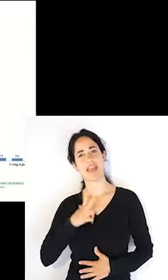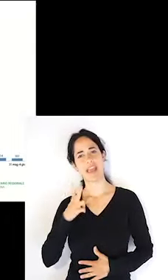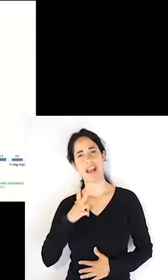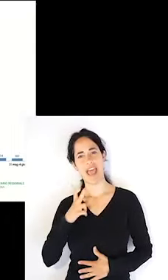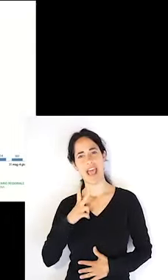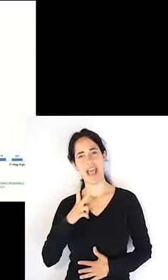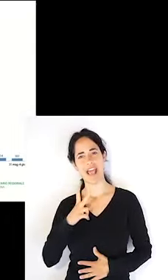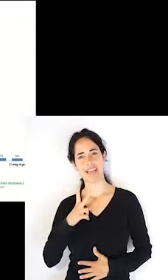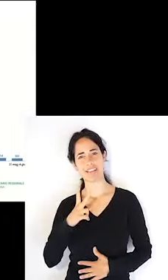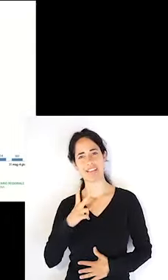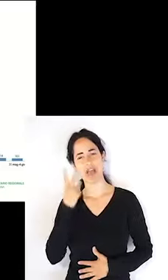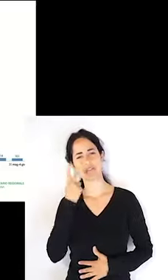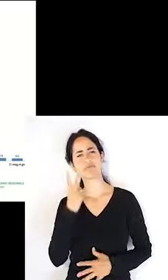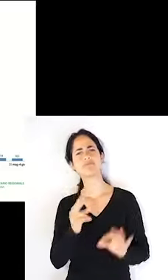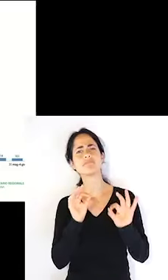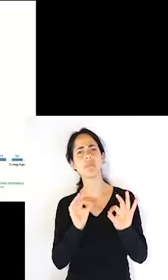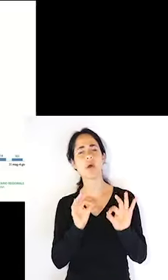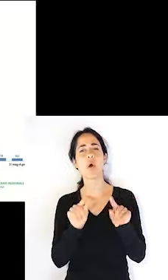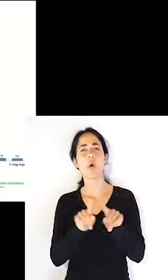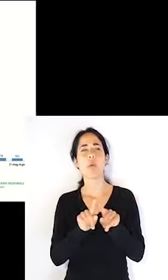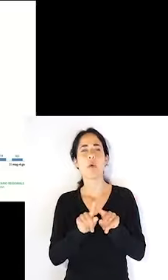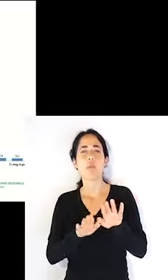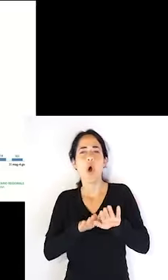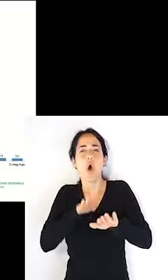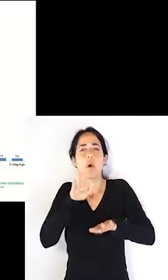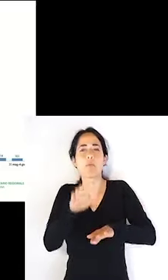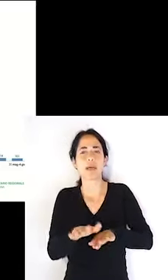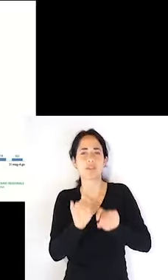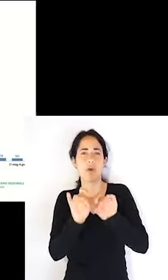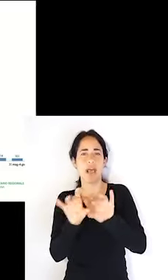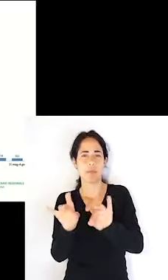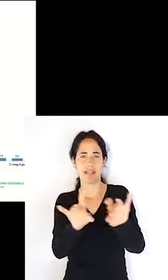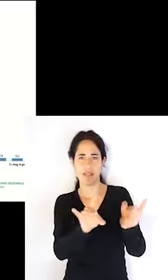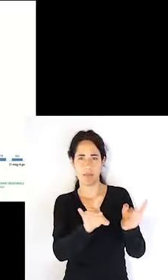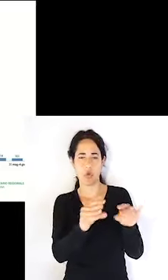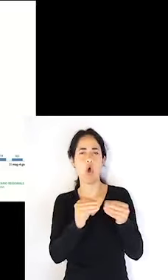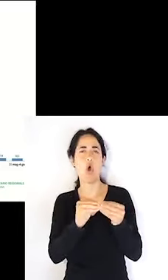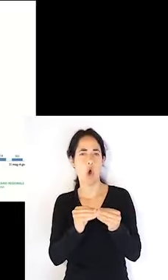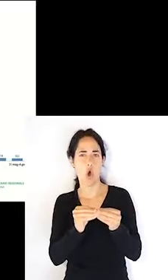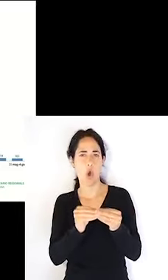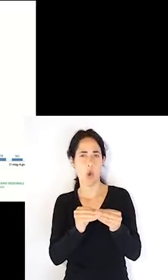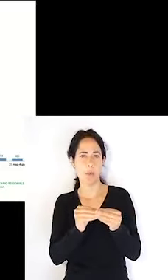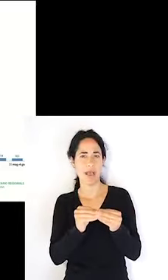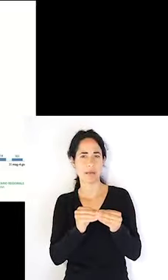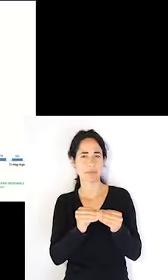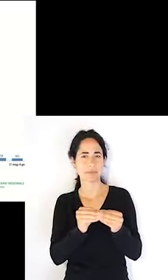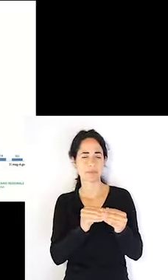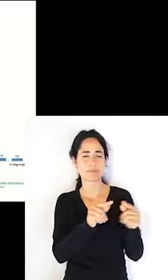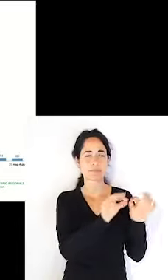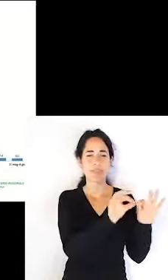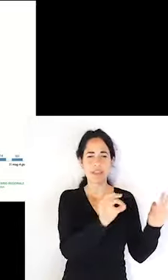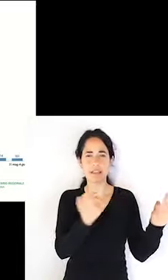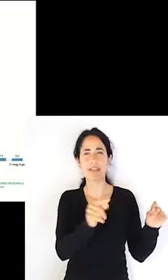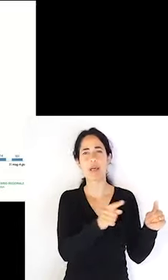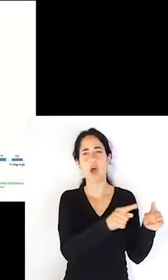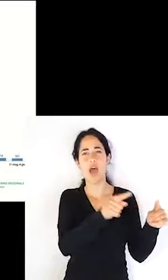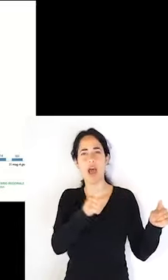speranza è la slide che riguarda il passo epidemiologico della infezione da